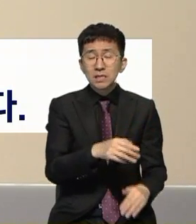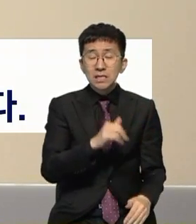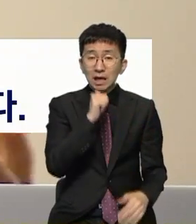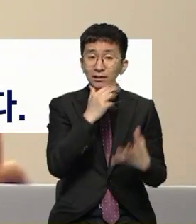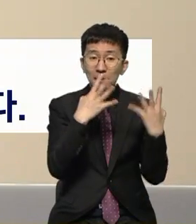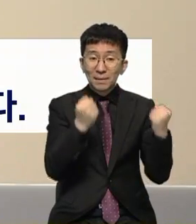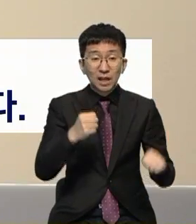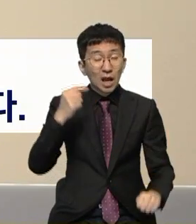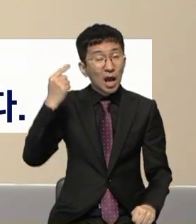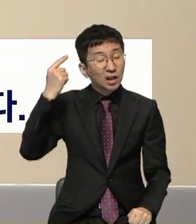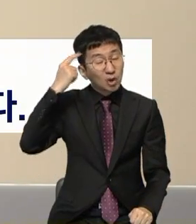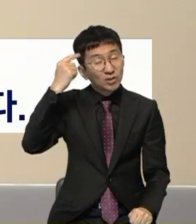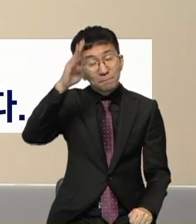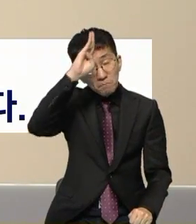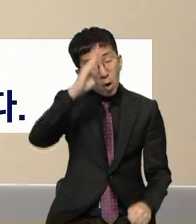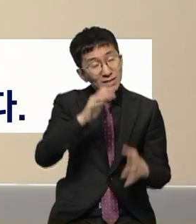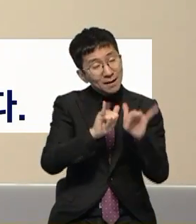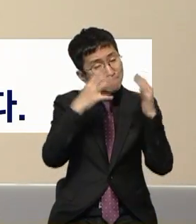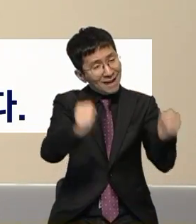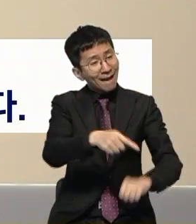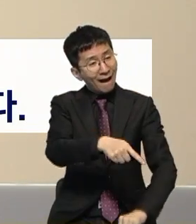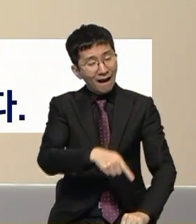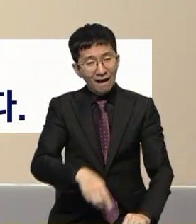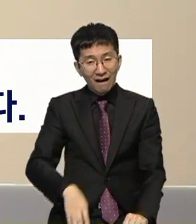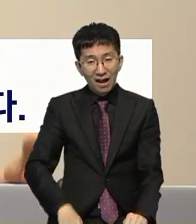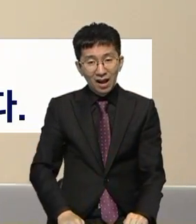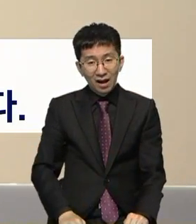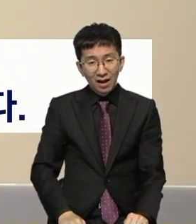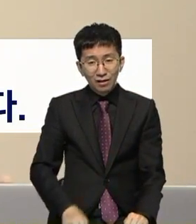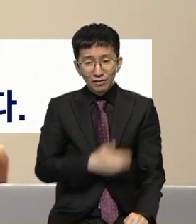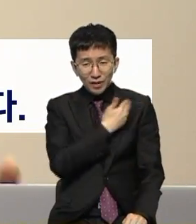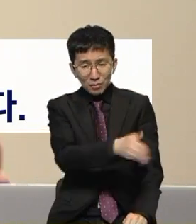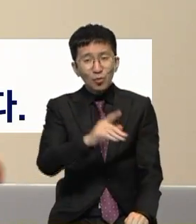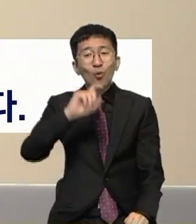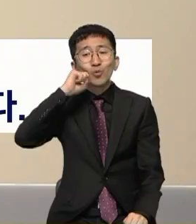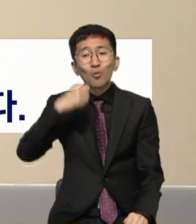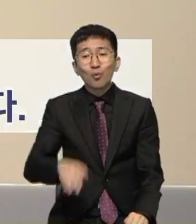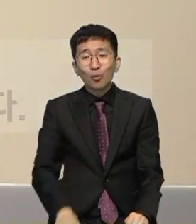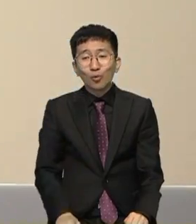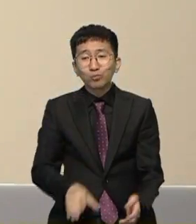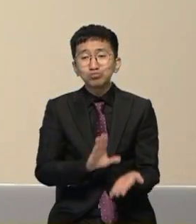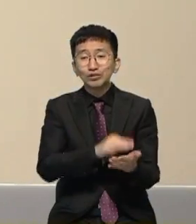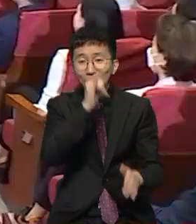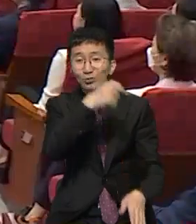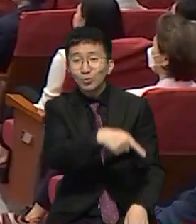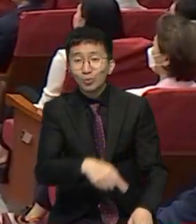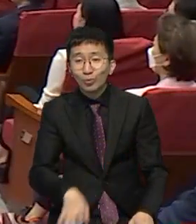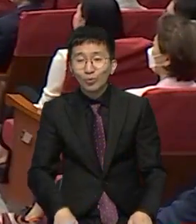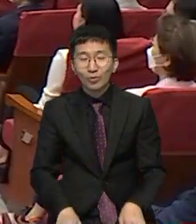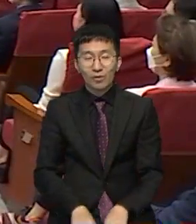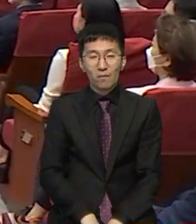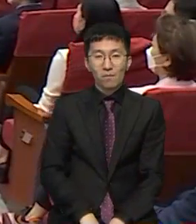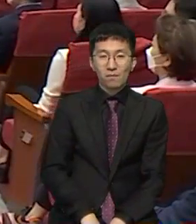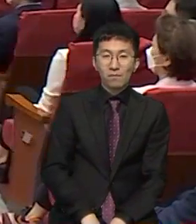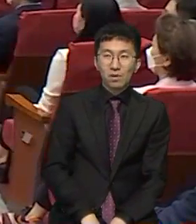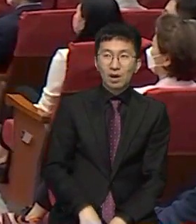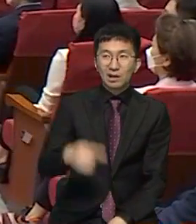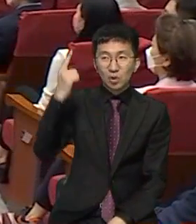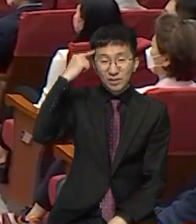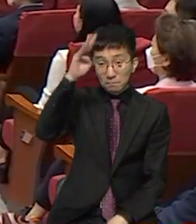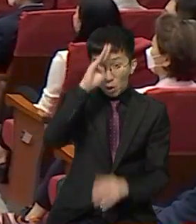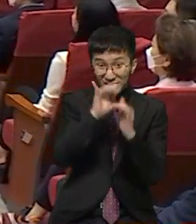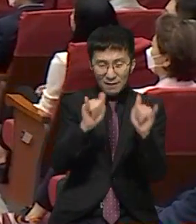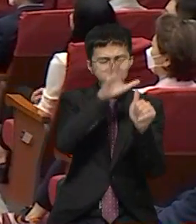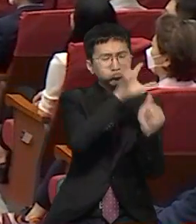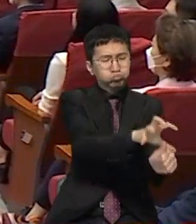그래서 정신질환자들이 나옵니다. 이거 방치할 수 없습니다. 사회 문제가 됩니다. 이 정신질환자들을